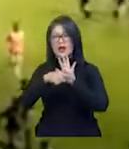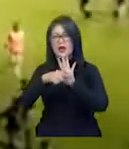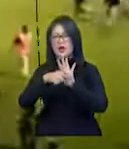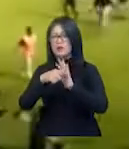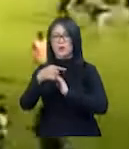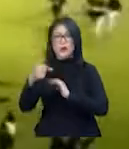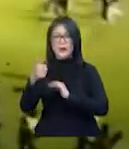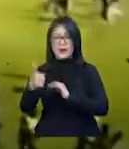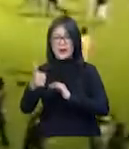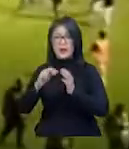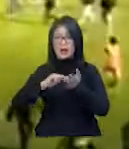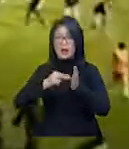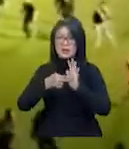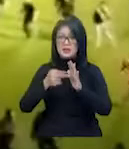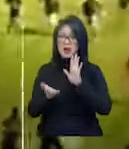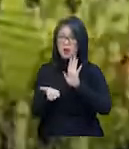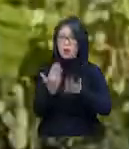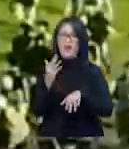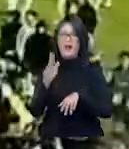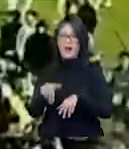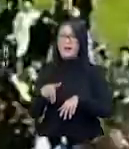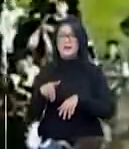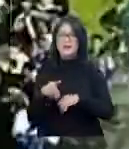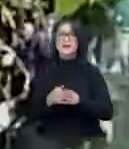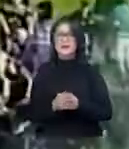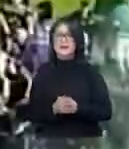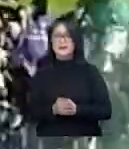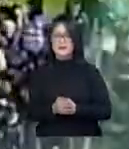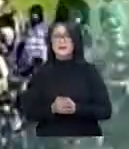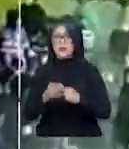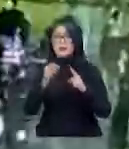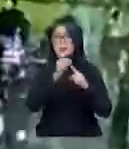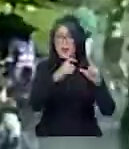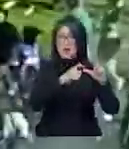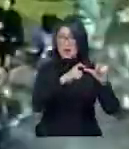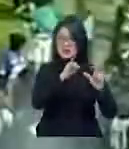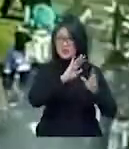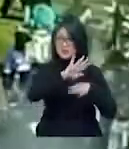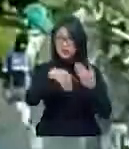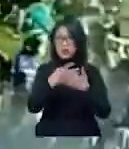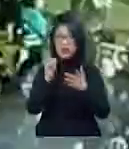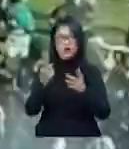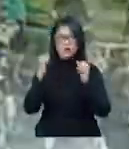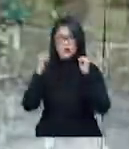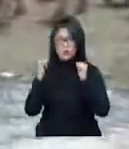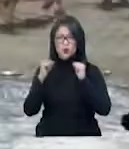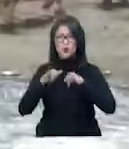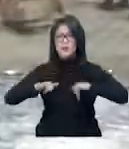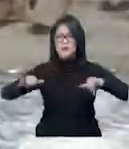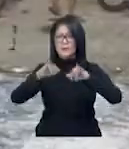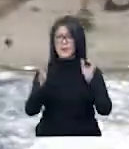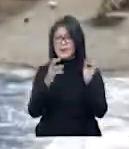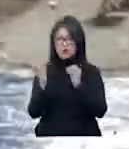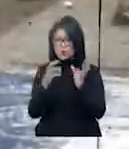club sepak bola dan pihak yang terlibat langsung dengan penyelenggaraan pertandingan harus duduk bersama menyelesaikan masalah supaya tetesan air mata Aremania dan